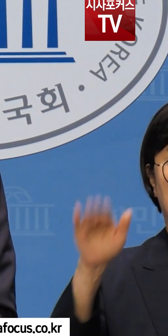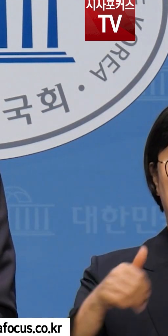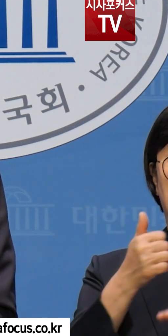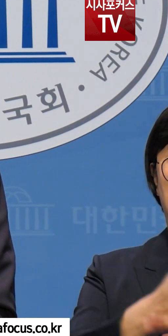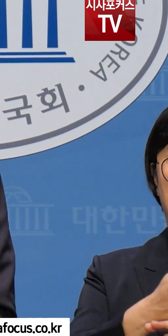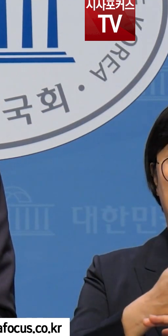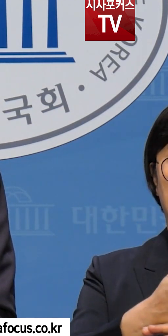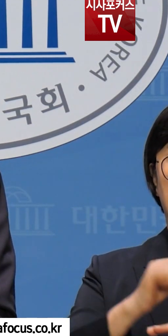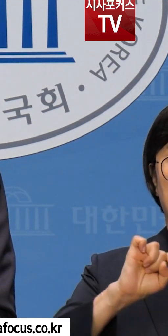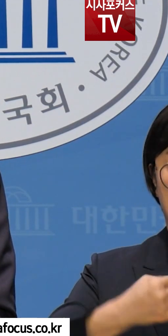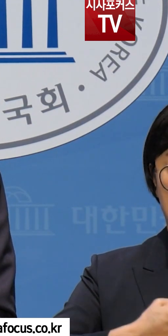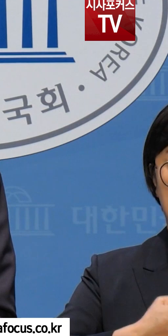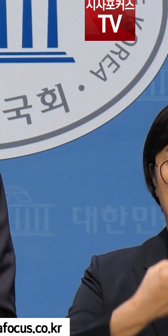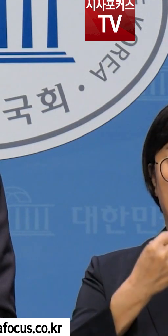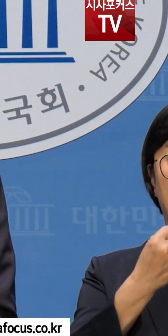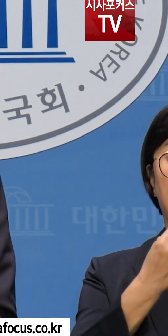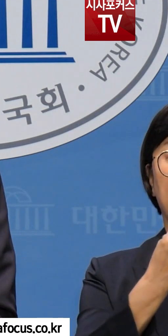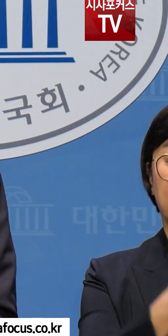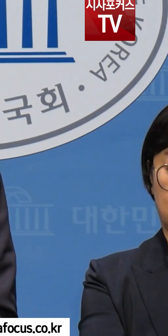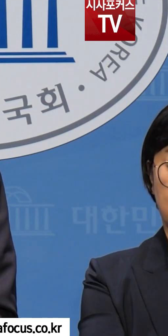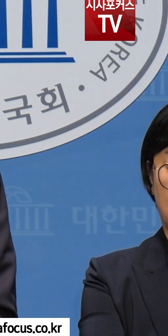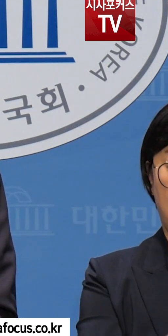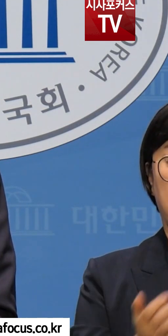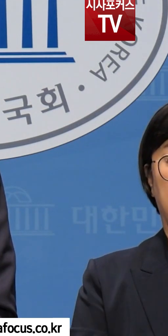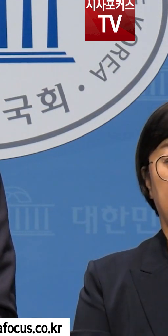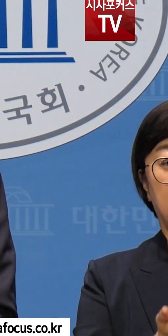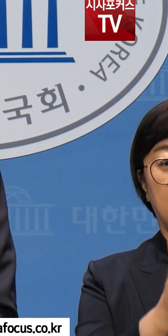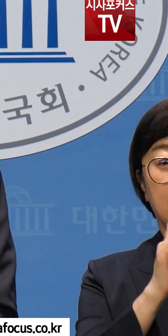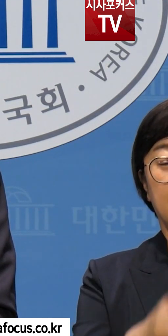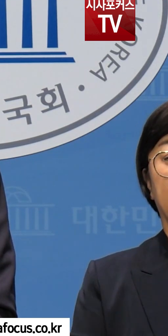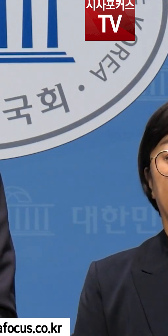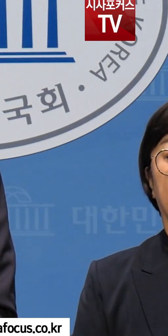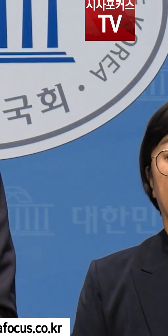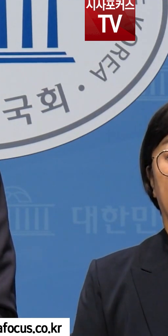성과를 본인들의 공처럼 아전 인수하기도 했습니다.